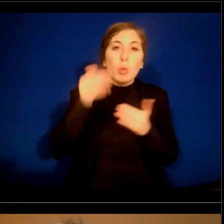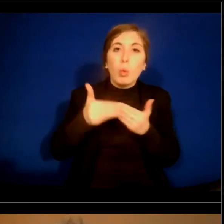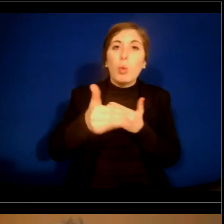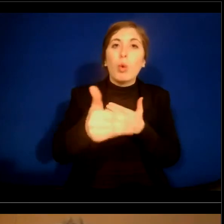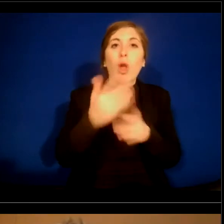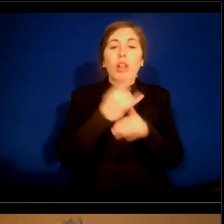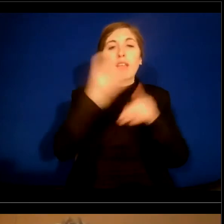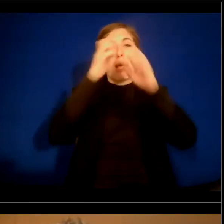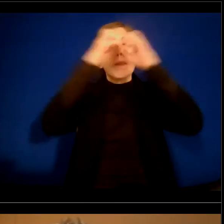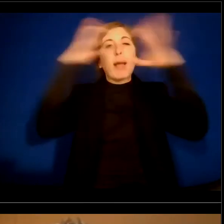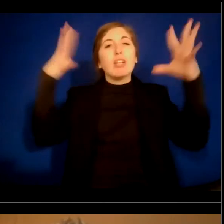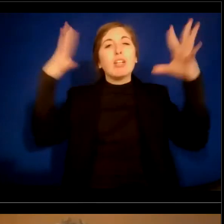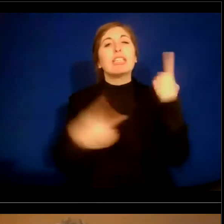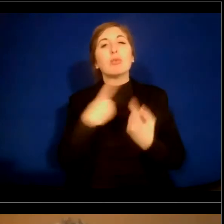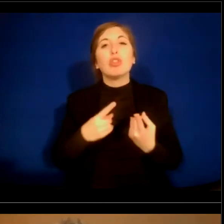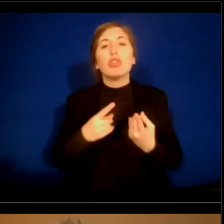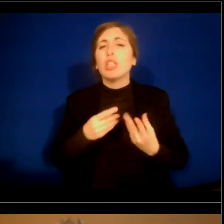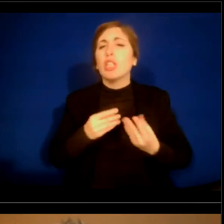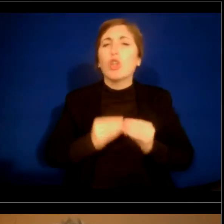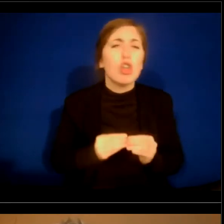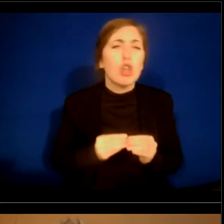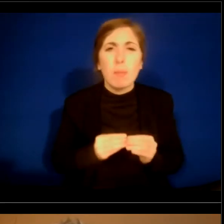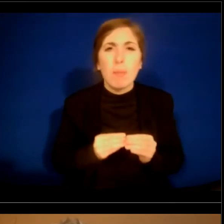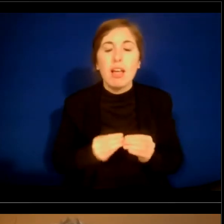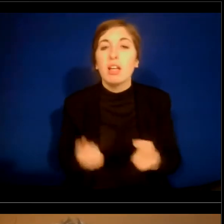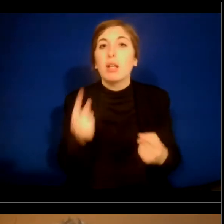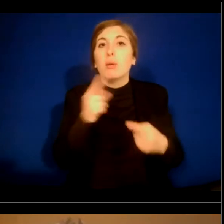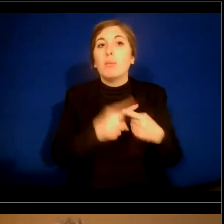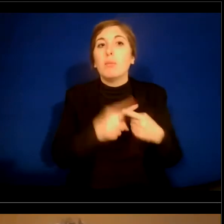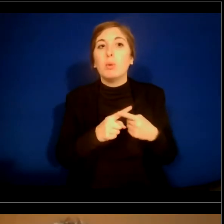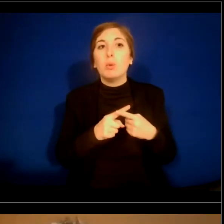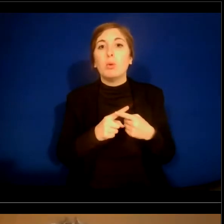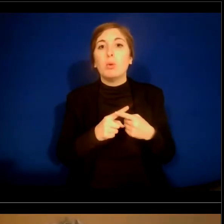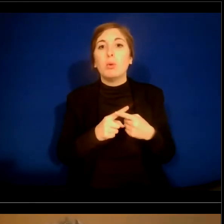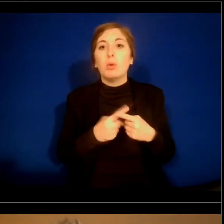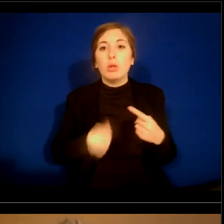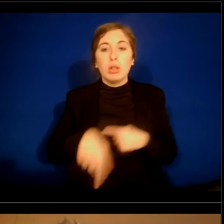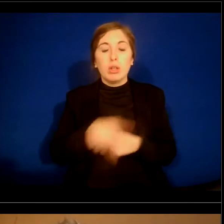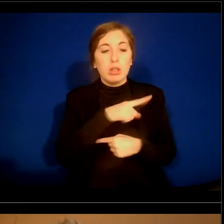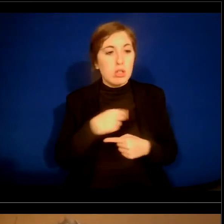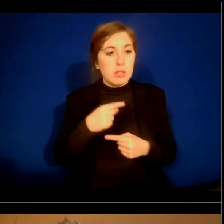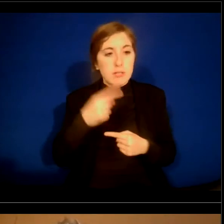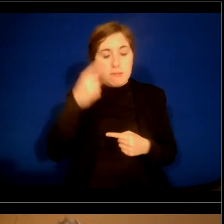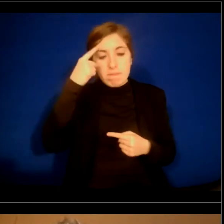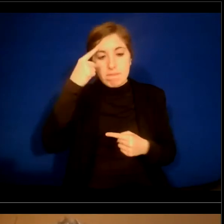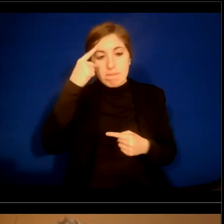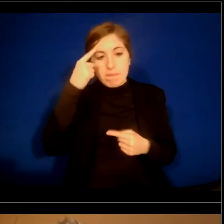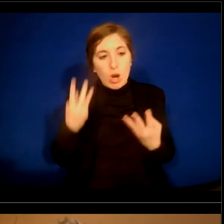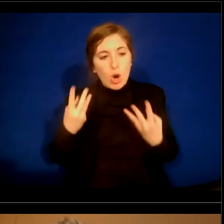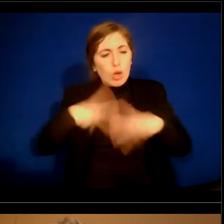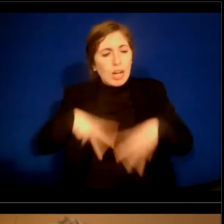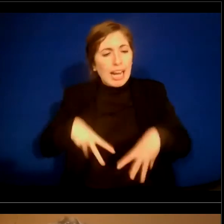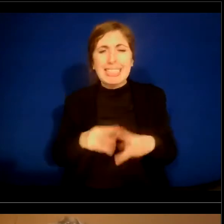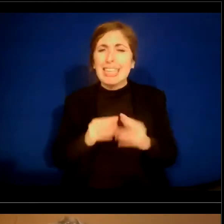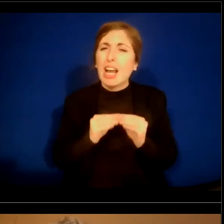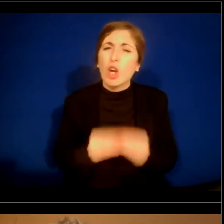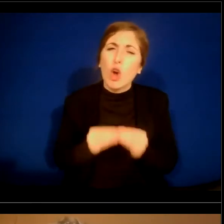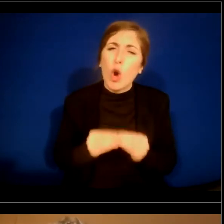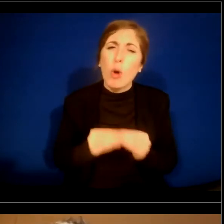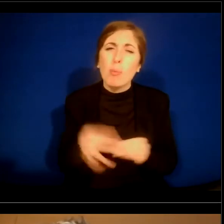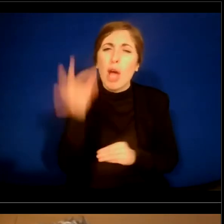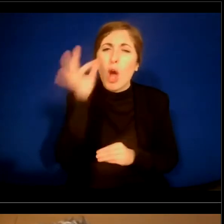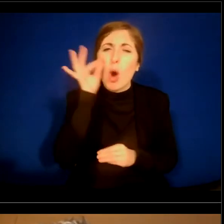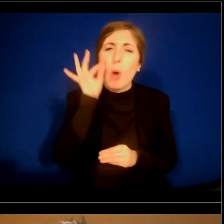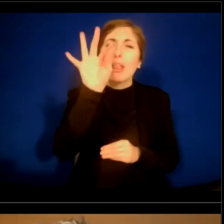immaginarci e come ci possiamo pensare, diciamo, di organizzarci per poter dare al